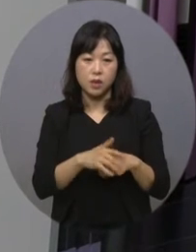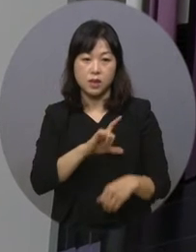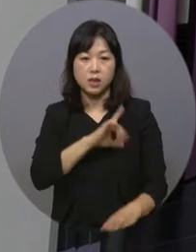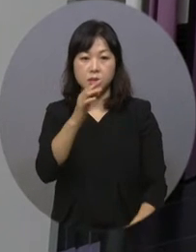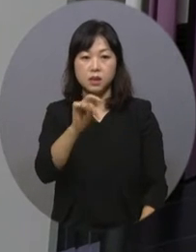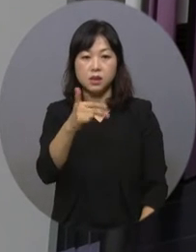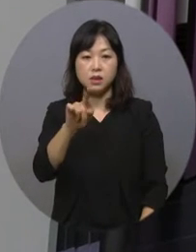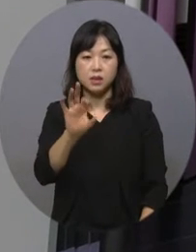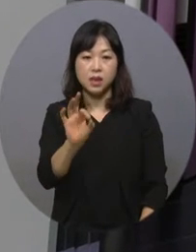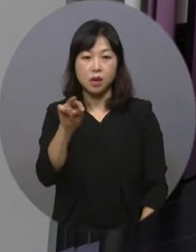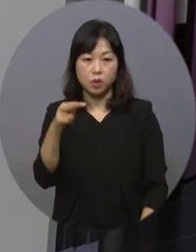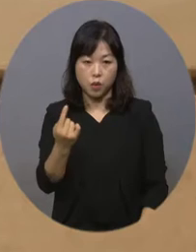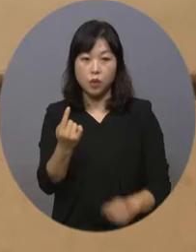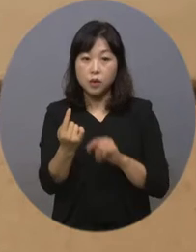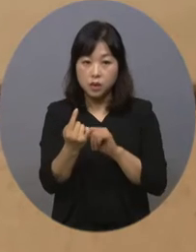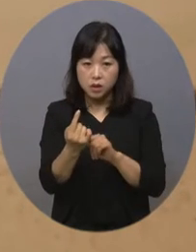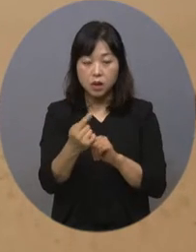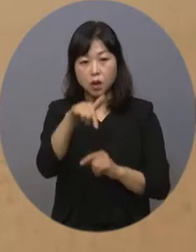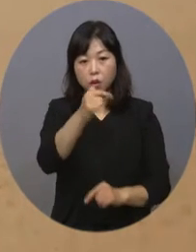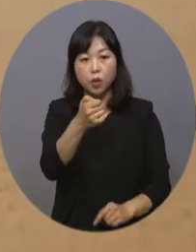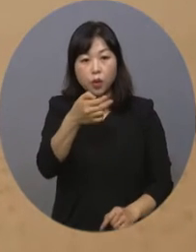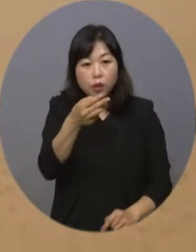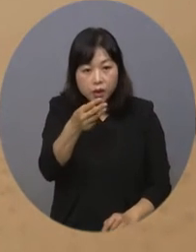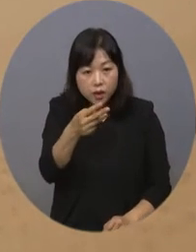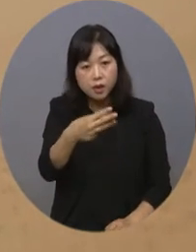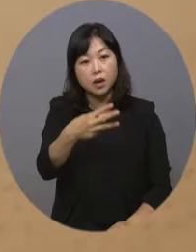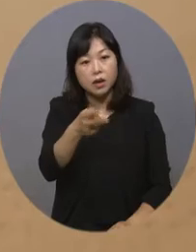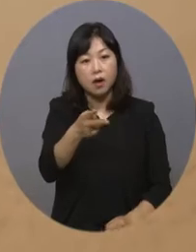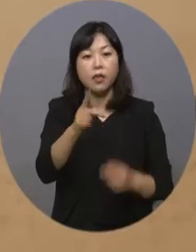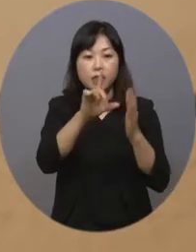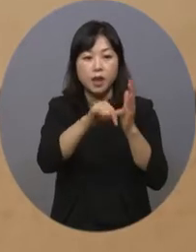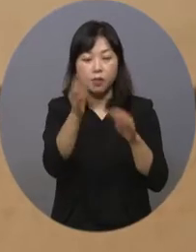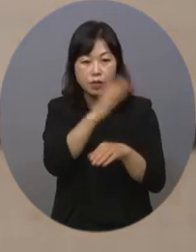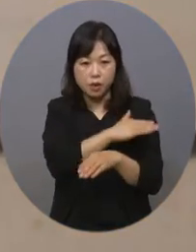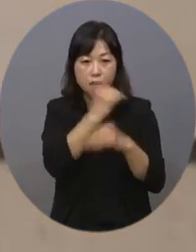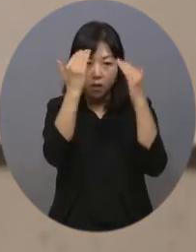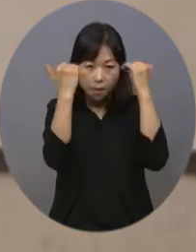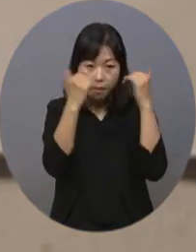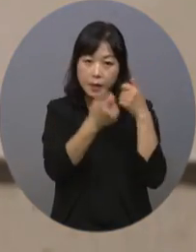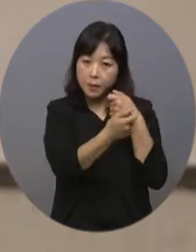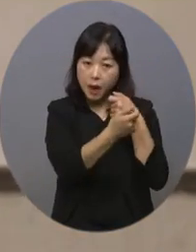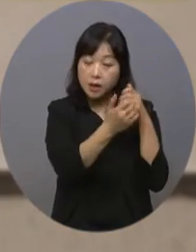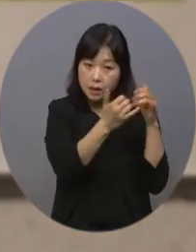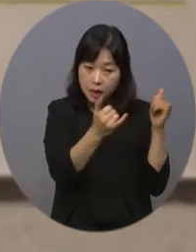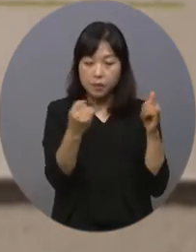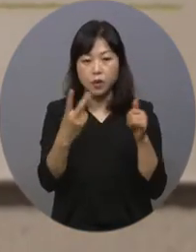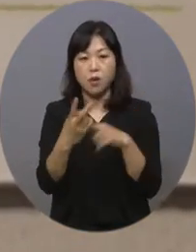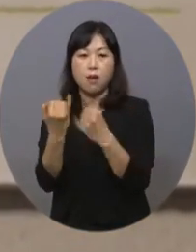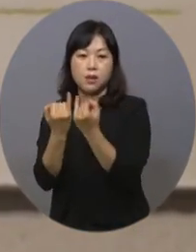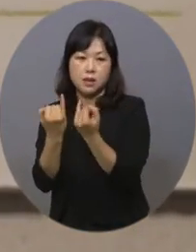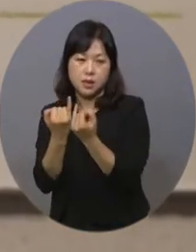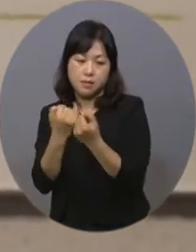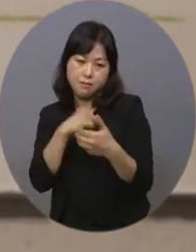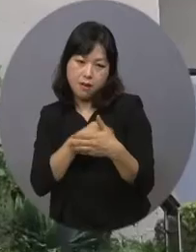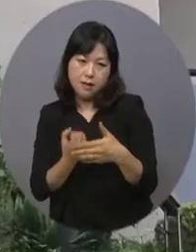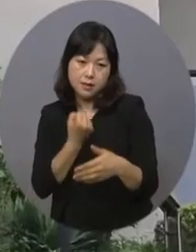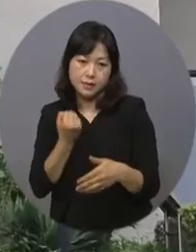알려진 장도는 고려시대부터 선비들과 부녀자들이 주로 사용해 왔습니다.